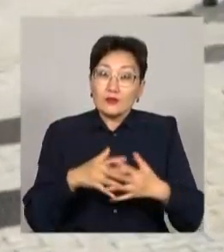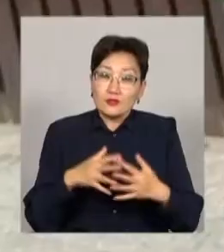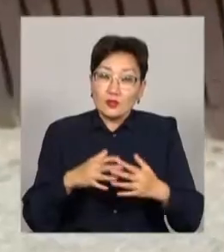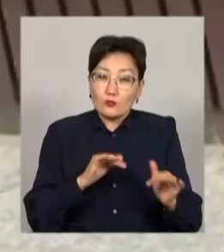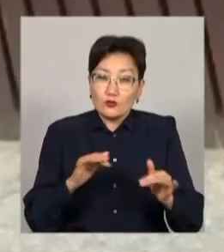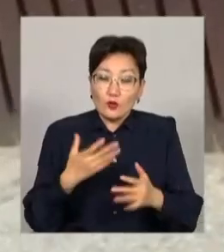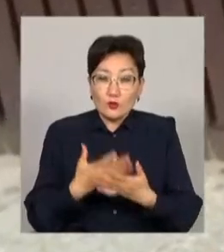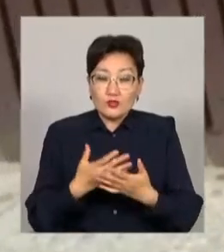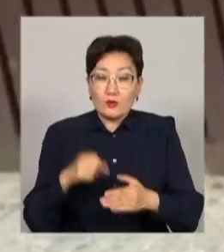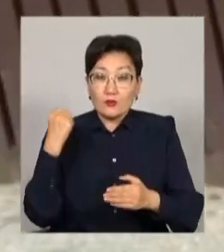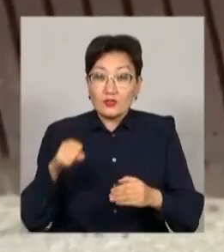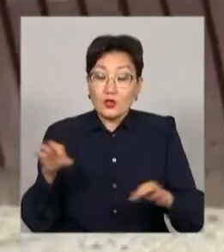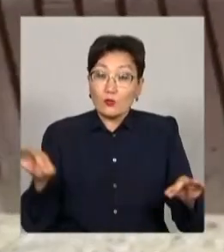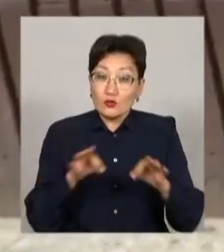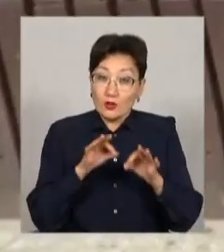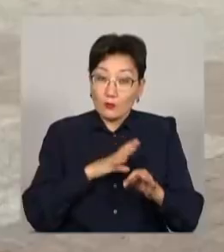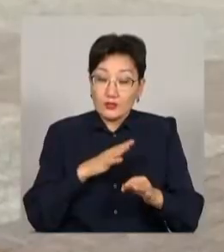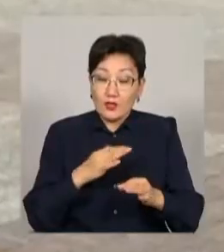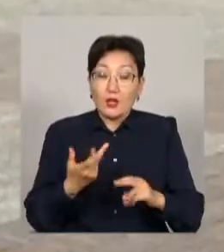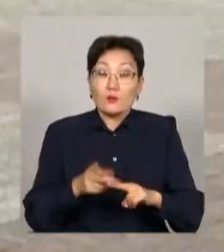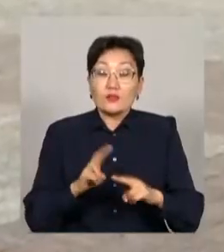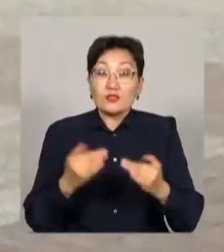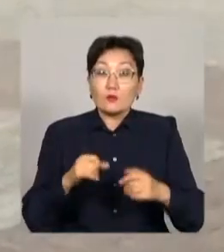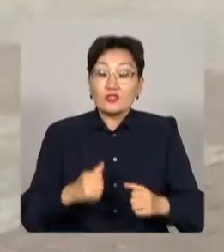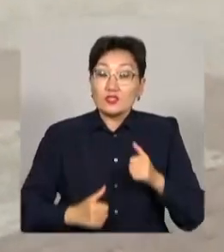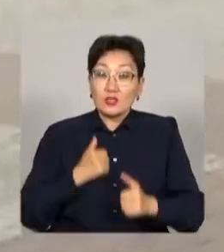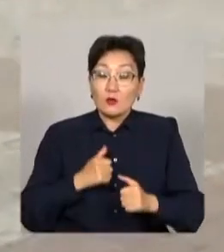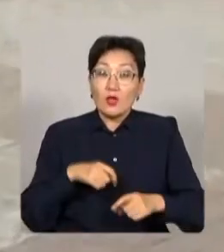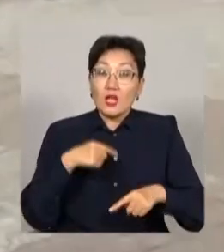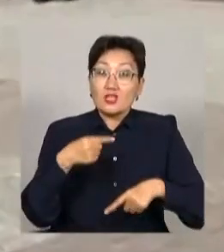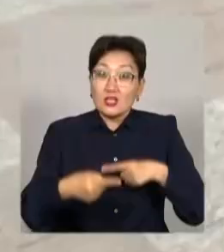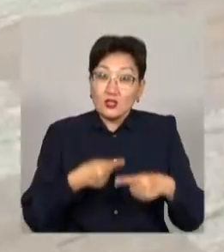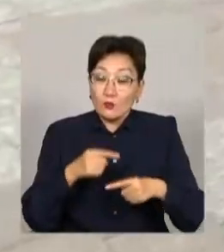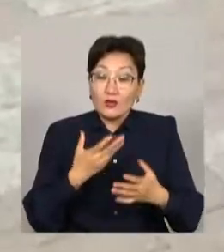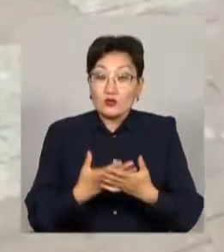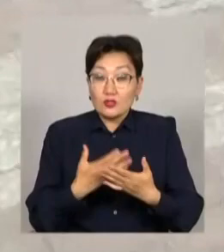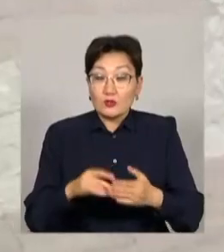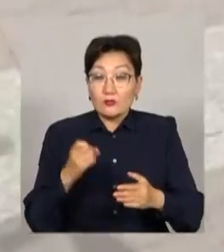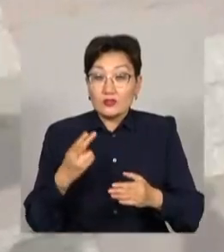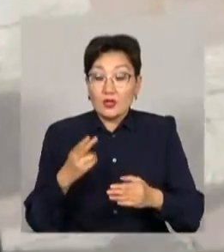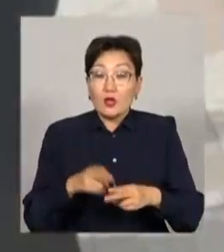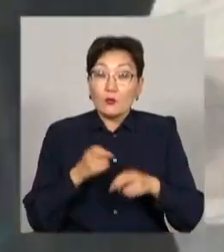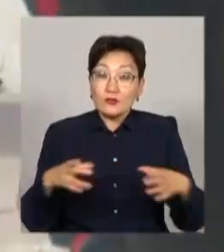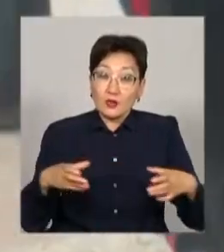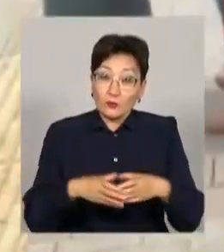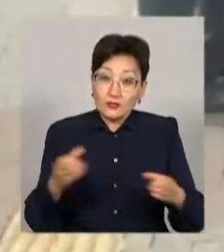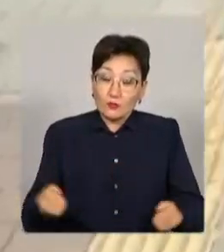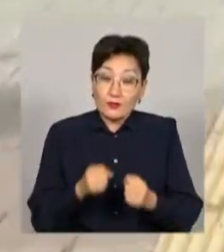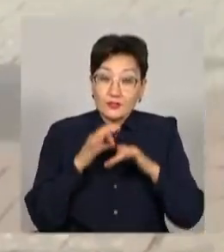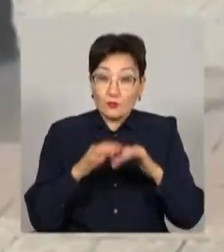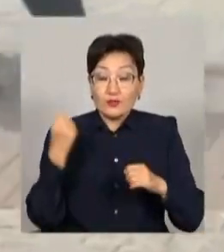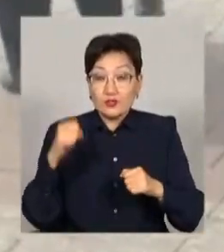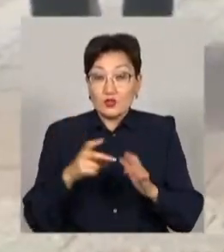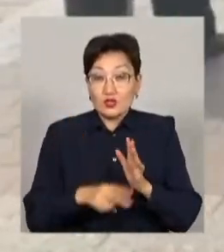әндерін орындады. Мақсат отан қорғаудағы жасампаздықтың ерлігін жас ұрпаққа дәріптеу. Ұлттық қауіпсіздік комитетінің қолдауымен өткен